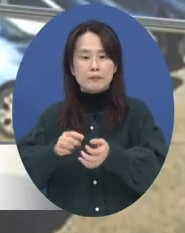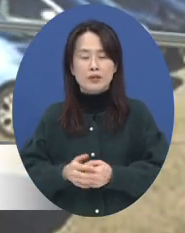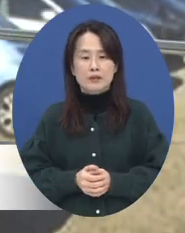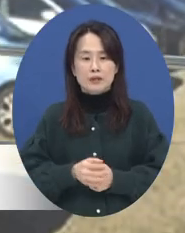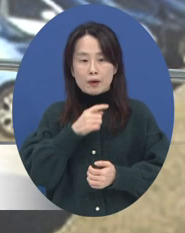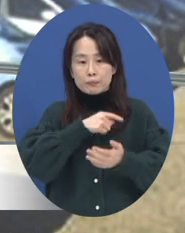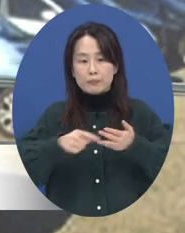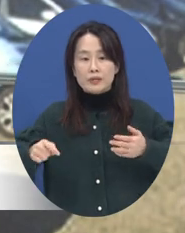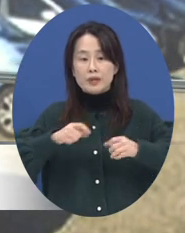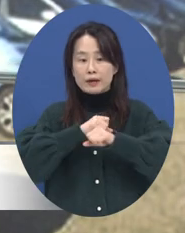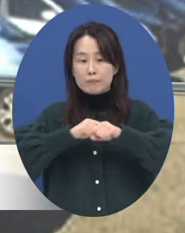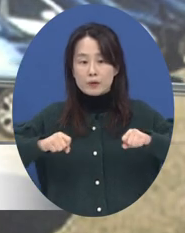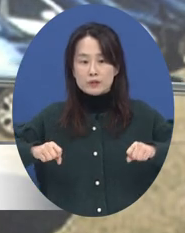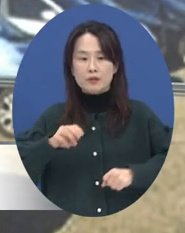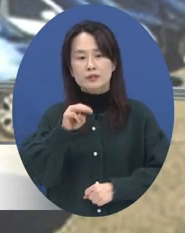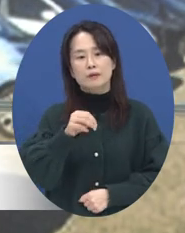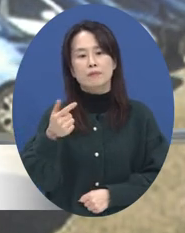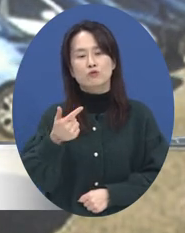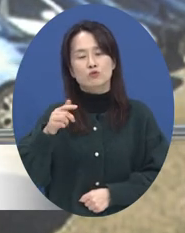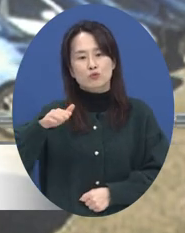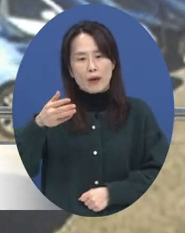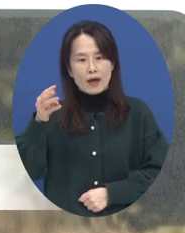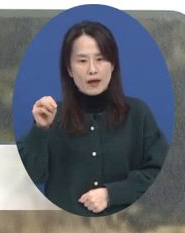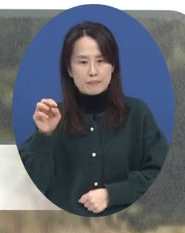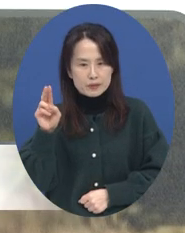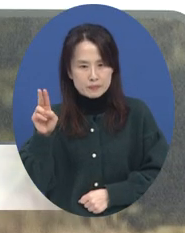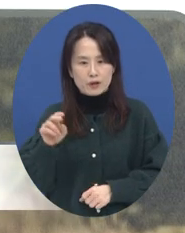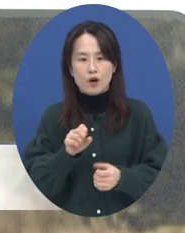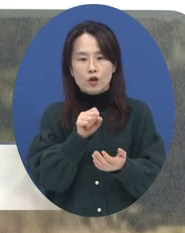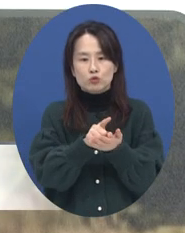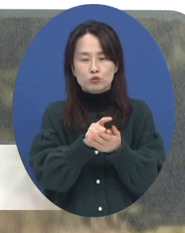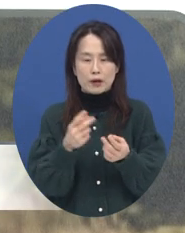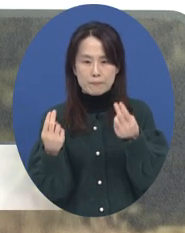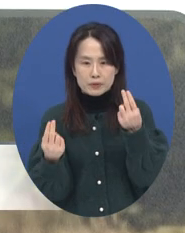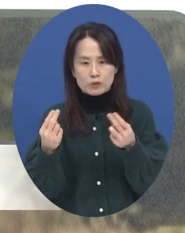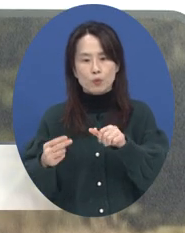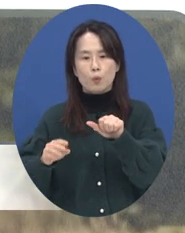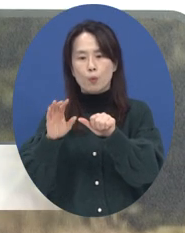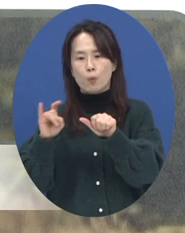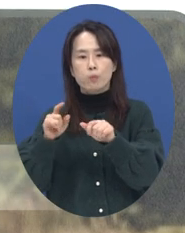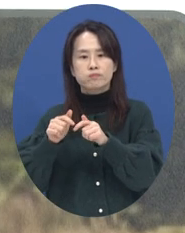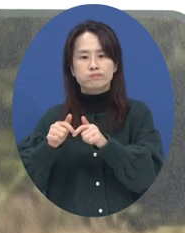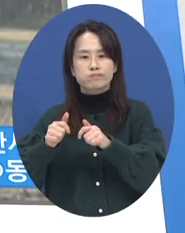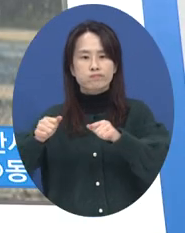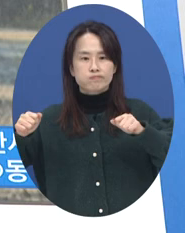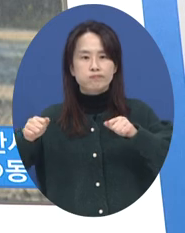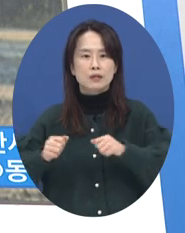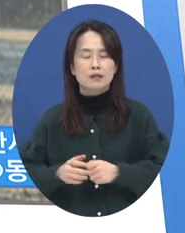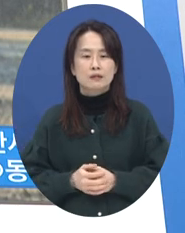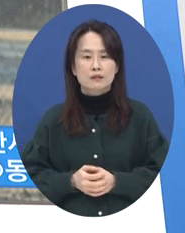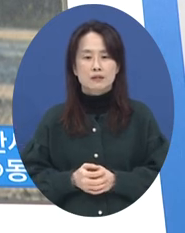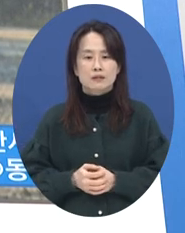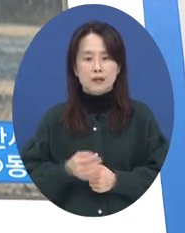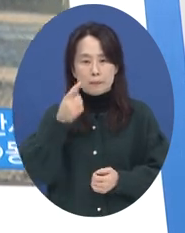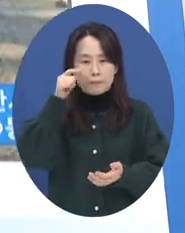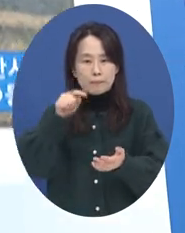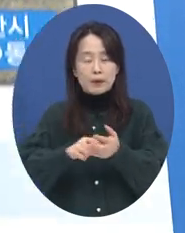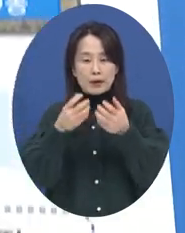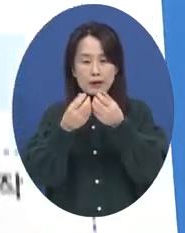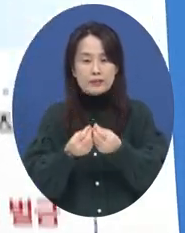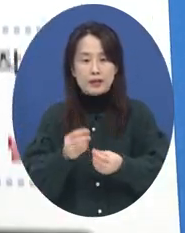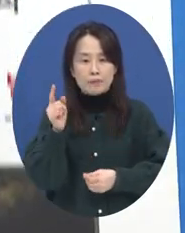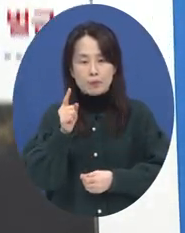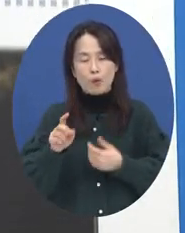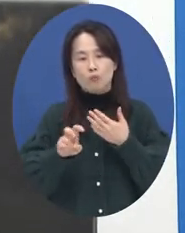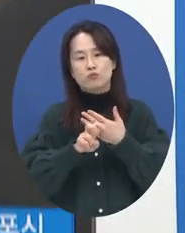훼손된 면적은 3만 6,900여 제곱미터로 축구장 면적의 약 5배 정도입니다. 주요 적발 사례를 보면